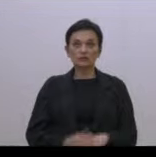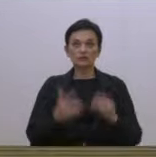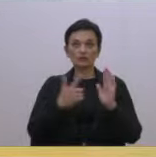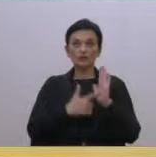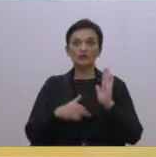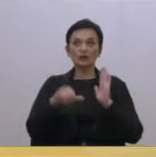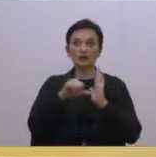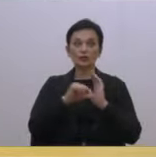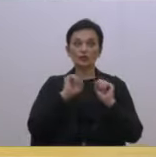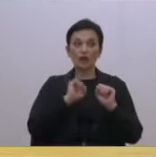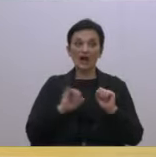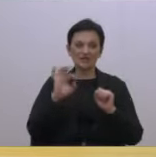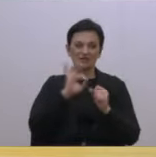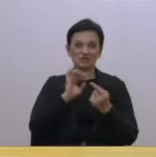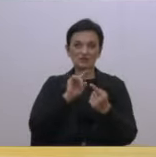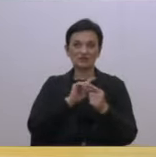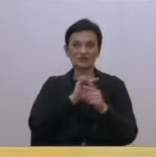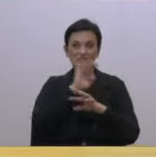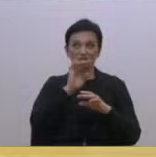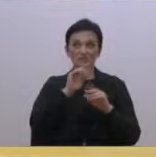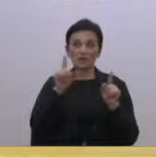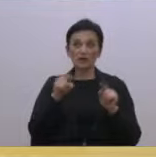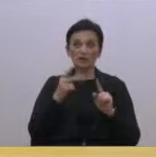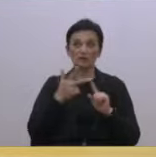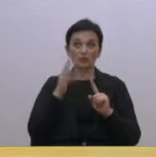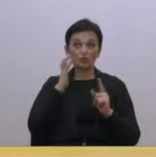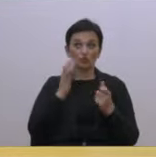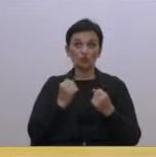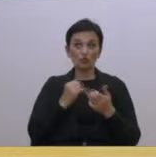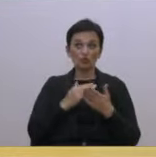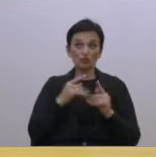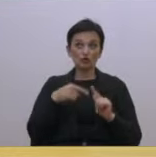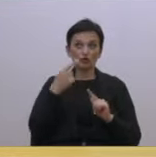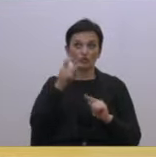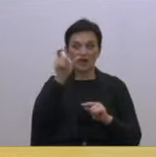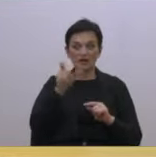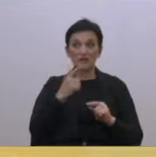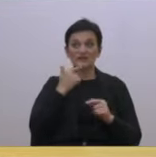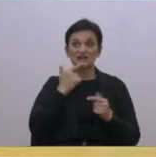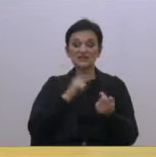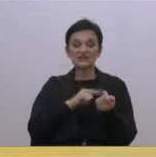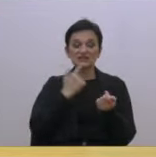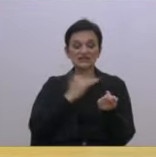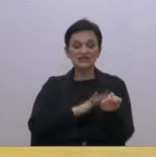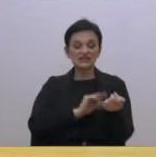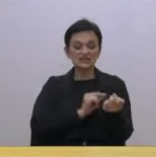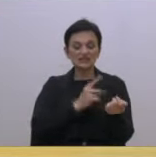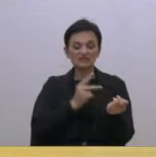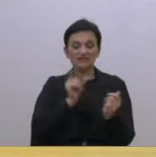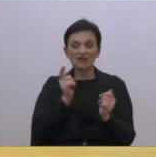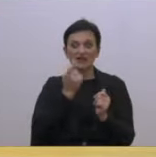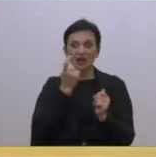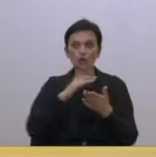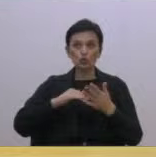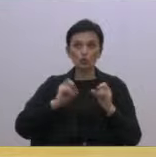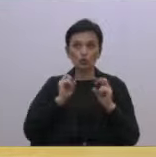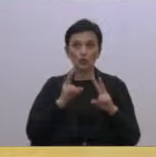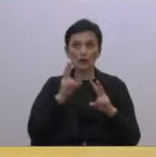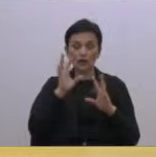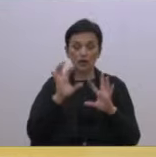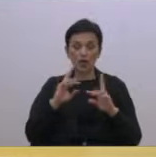Samozat, Texotim Ohren, Ulcina Amdegi, Paketi Mesame Mosmeri, Mirabuli. Shemdegi Adamis, Sisqlis da Misi Komponentebis, Kharisqisa da Usaphtqobis Shesaheb,